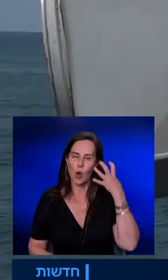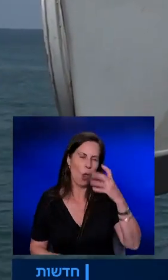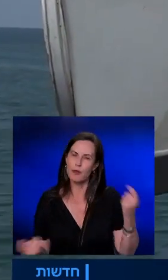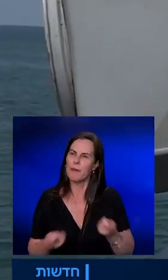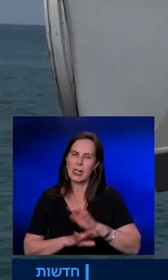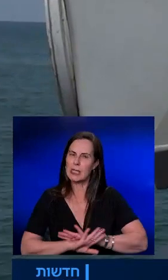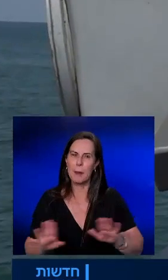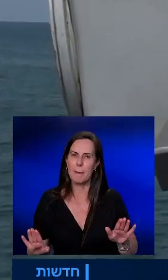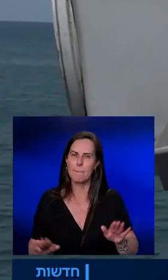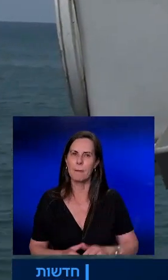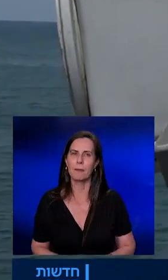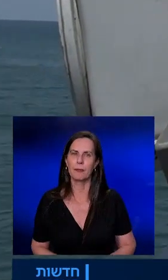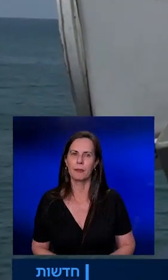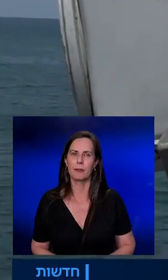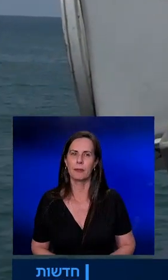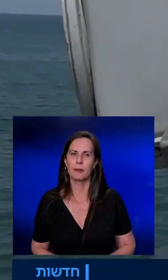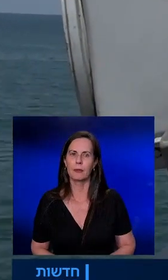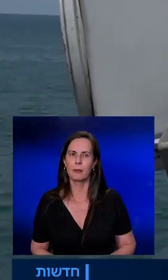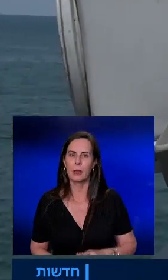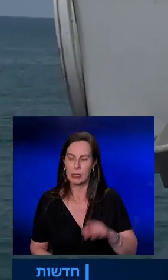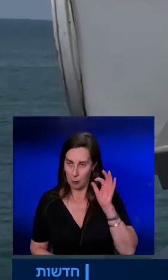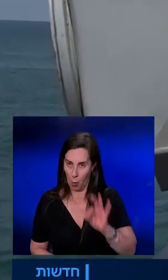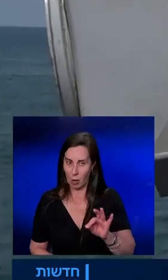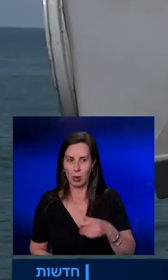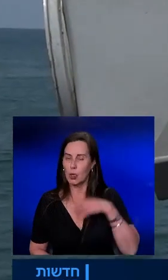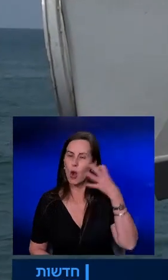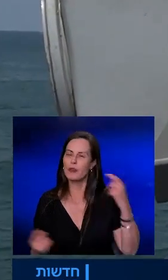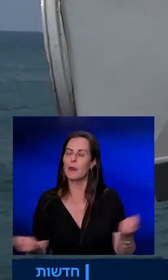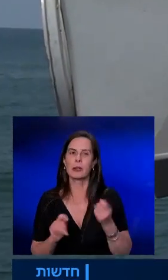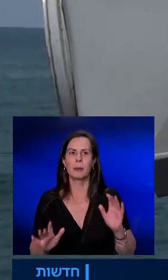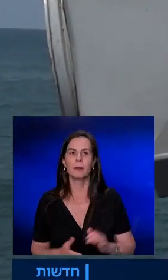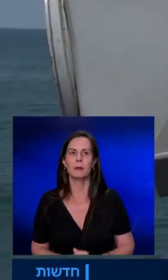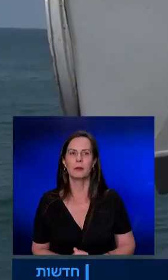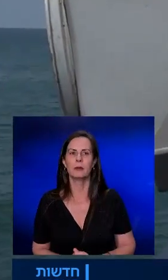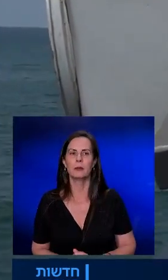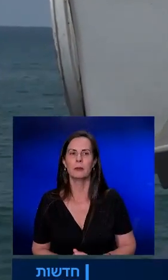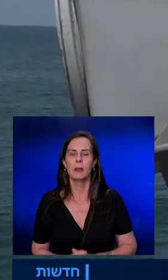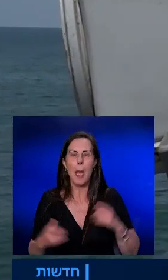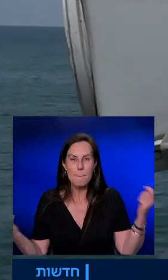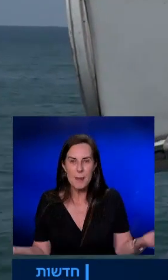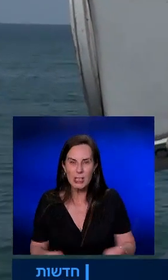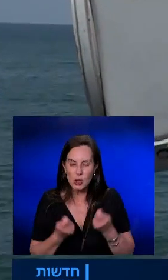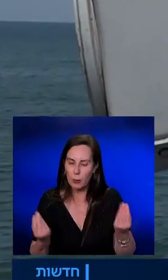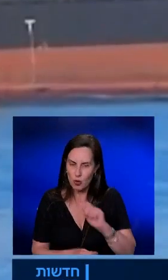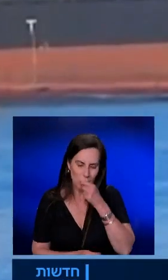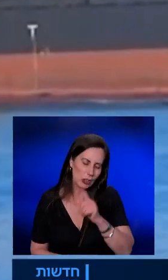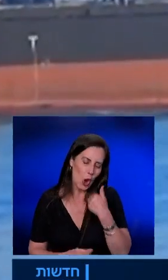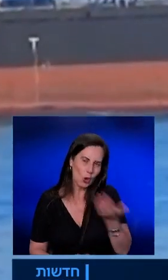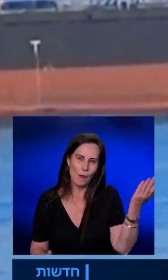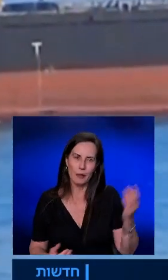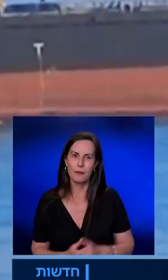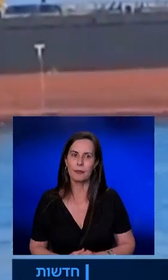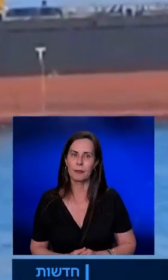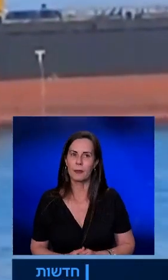אבל במערכה? אנחנו לא אוהבים פרסומים, וכן, פרסום למערכה החשאית לא עושה לתות.